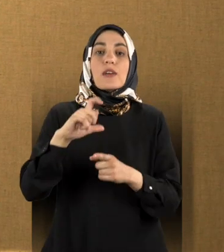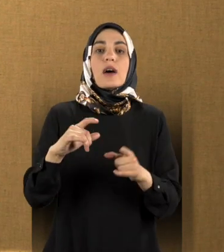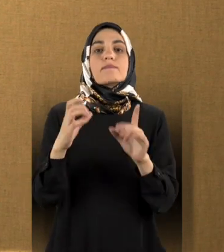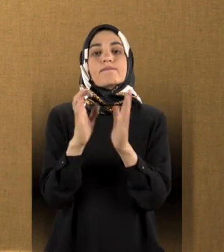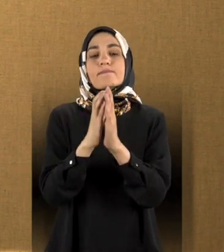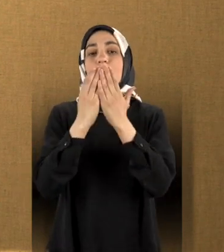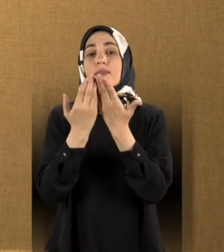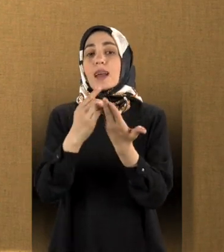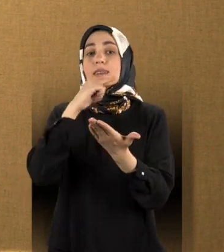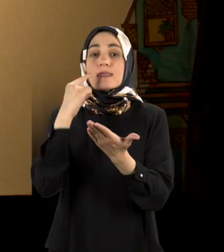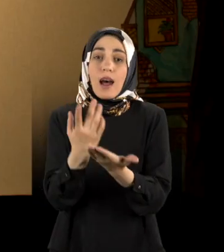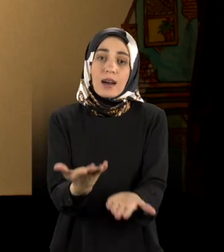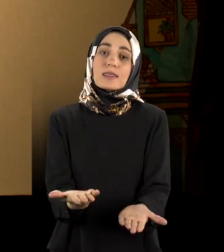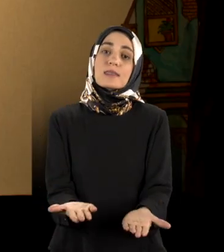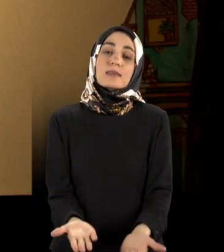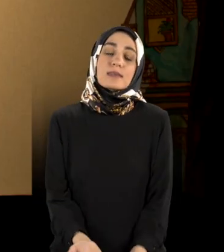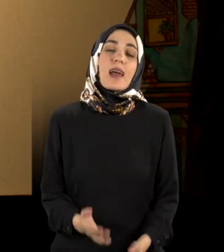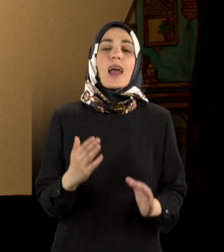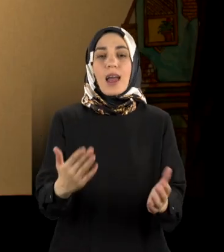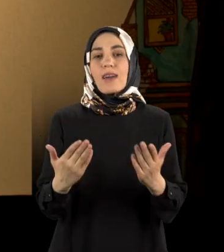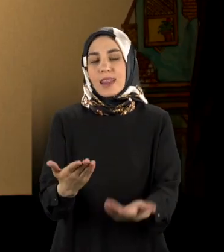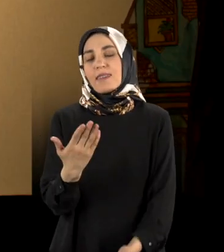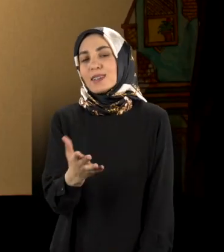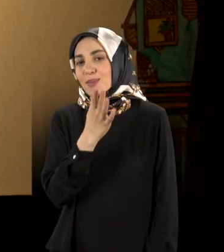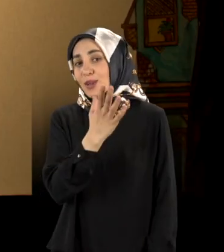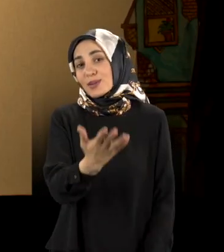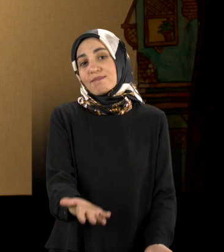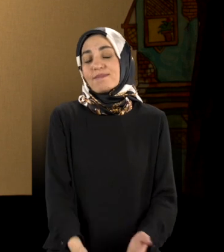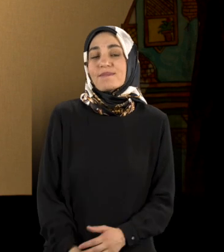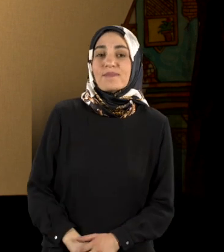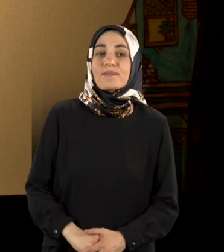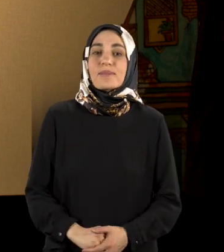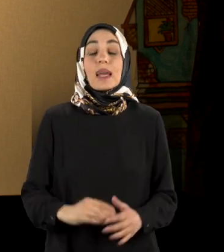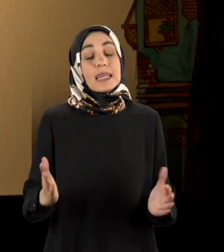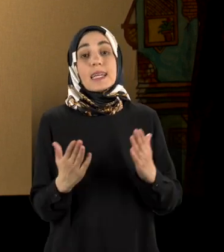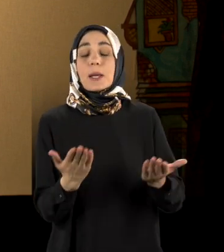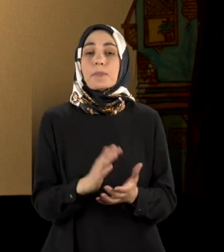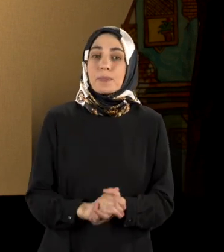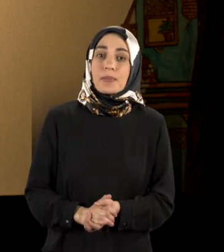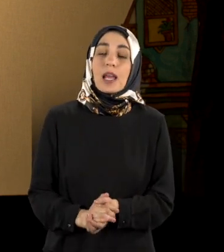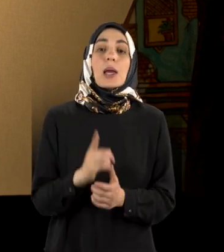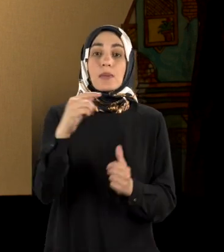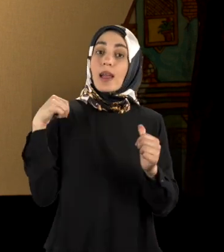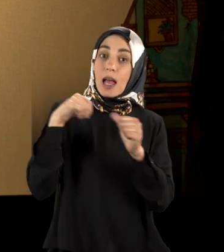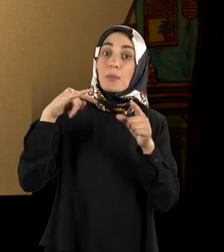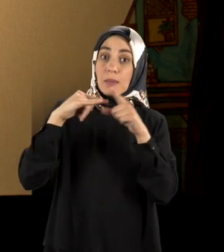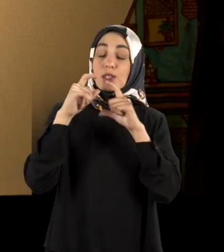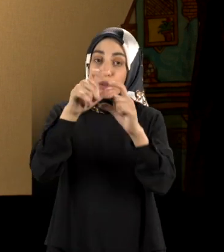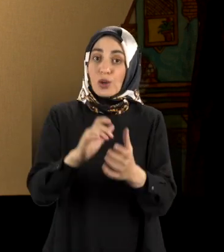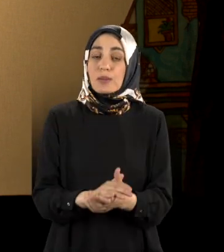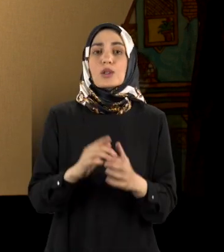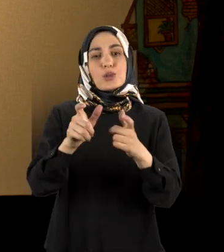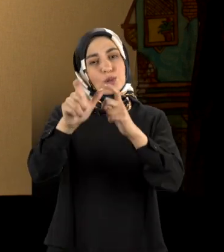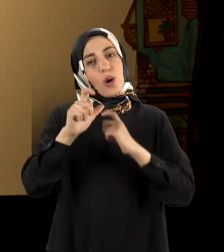söylediğim bilmecenin cevabı narana R Evet her neyse Efendim